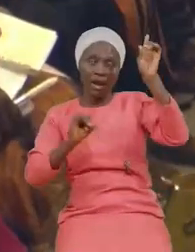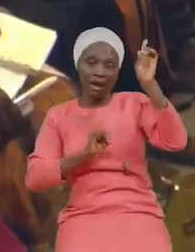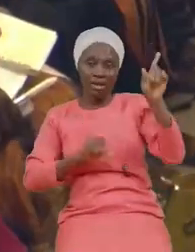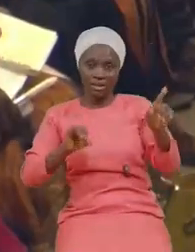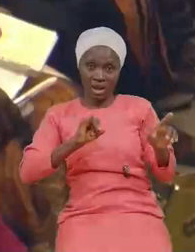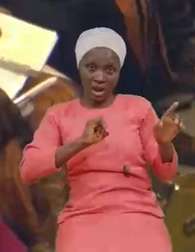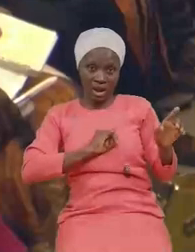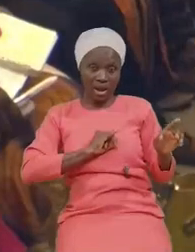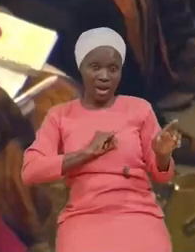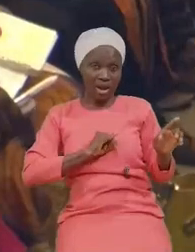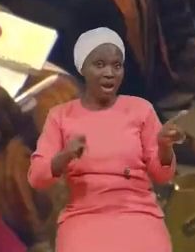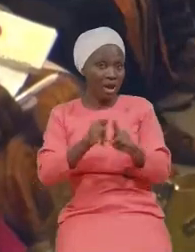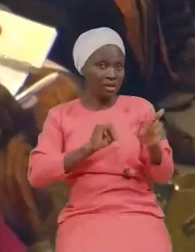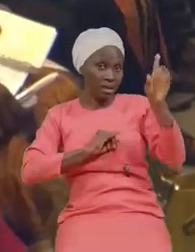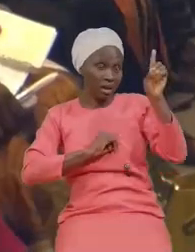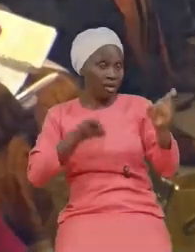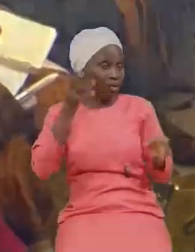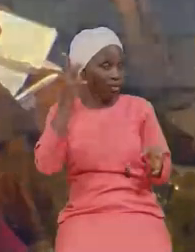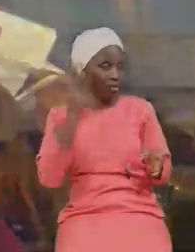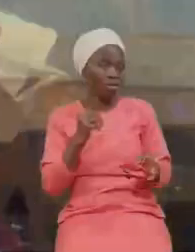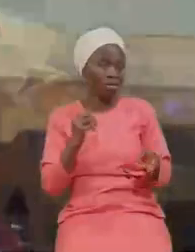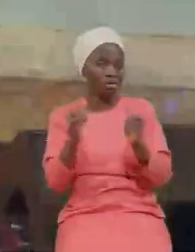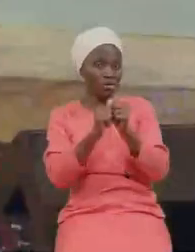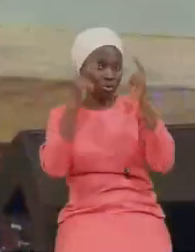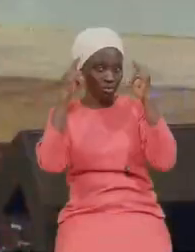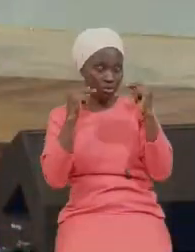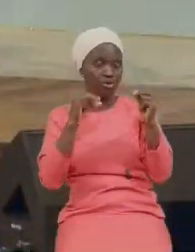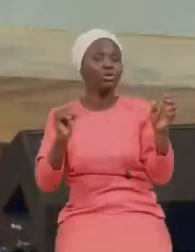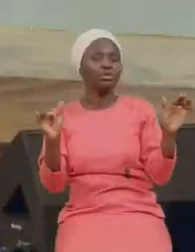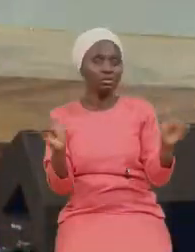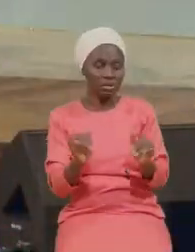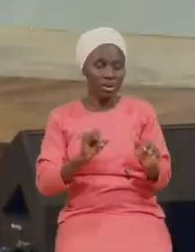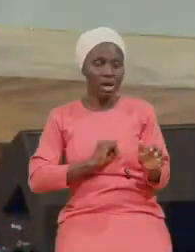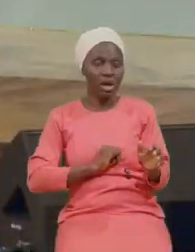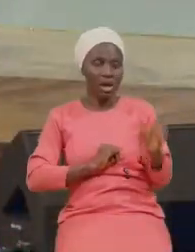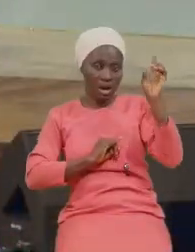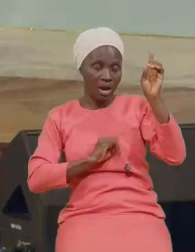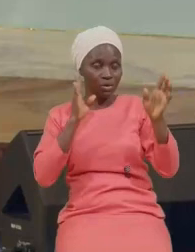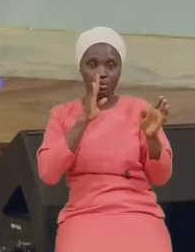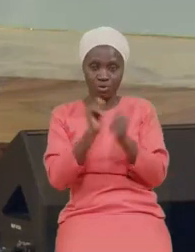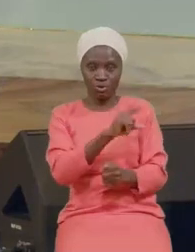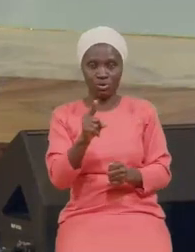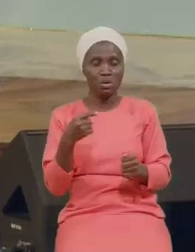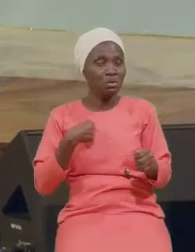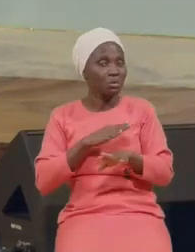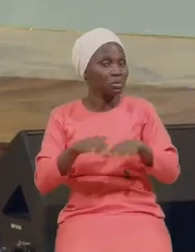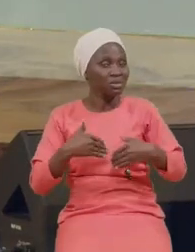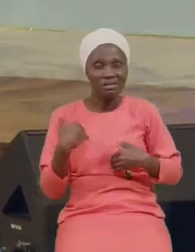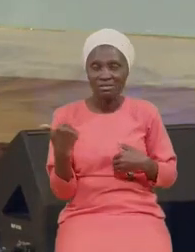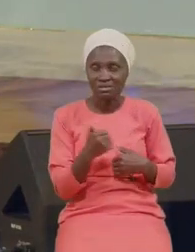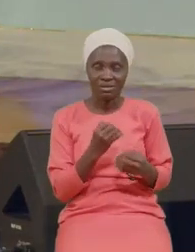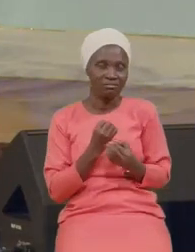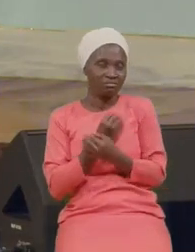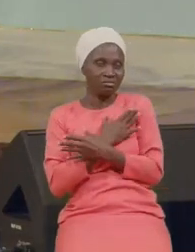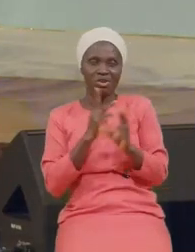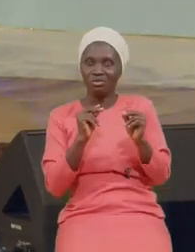je serai avec toi comme j'ai été avec Moïse nous n'avons pas de crainte on n'a pas de souci il y a